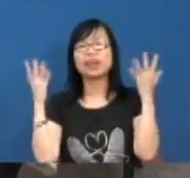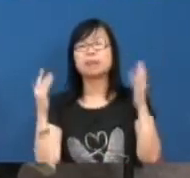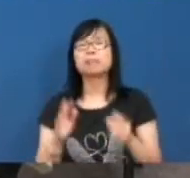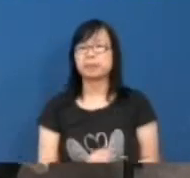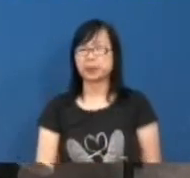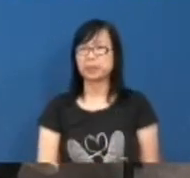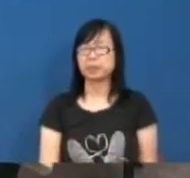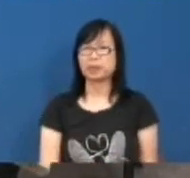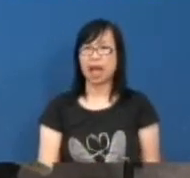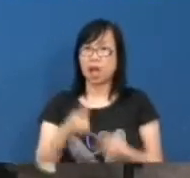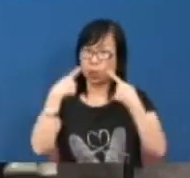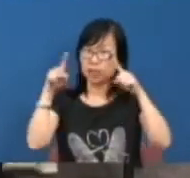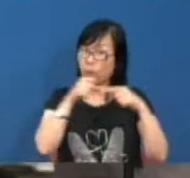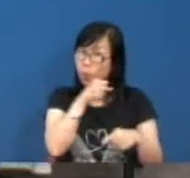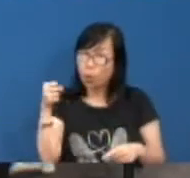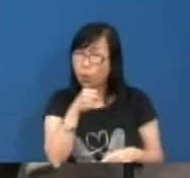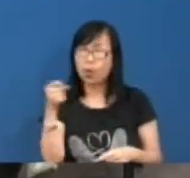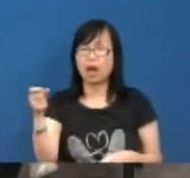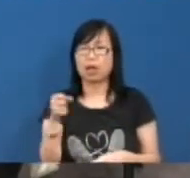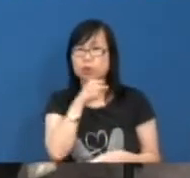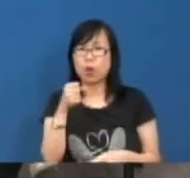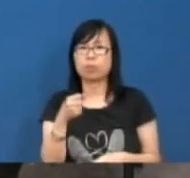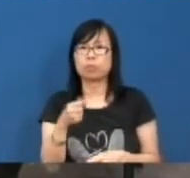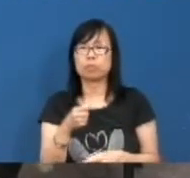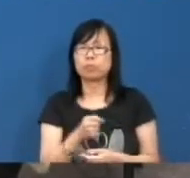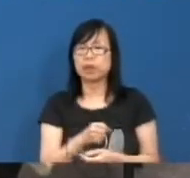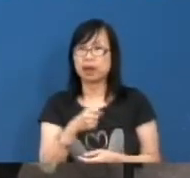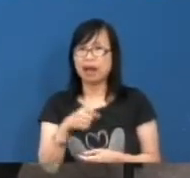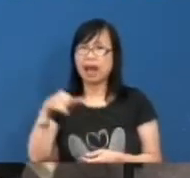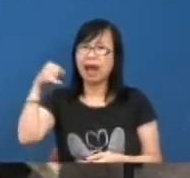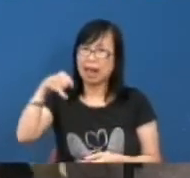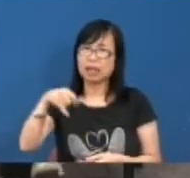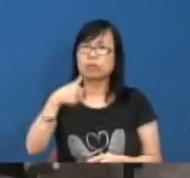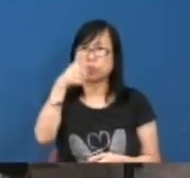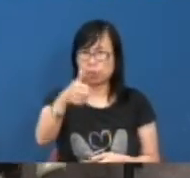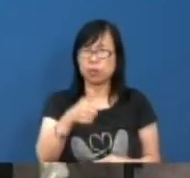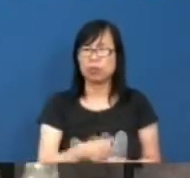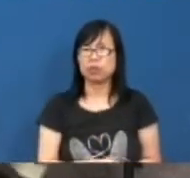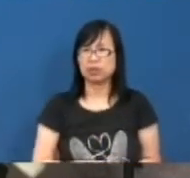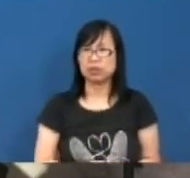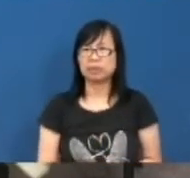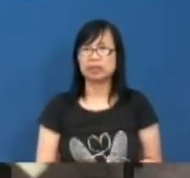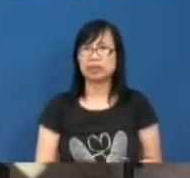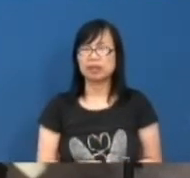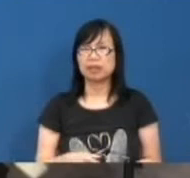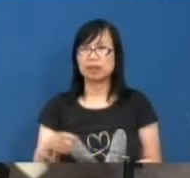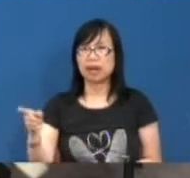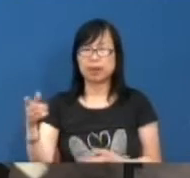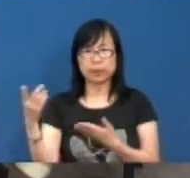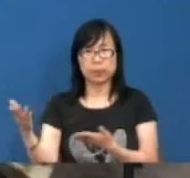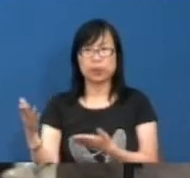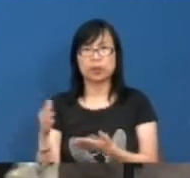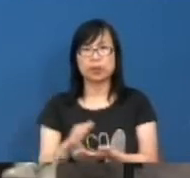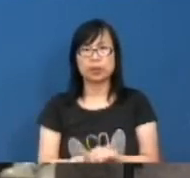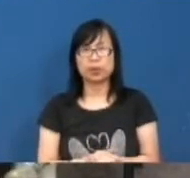好嘢，嗱，所以首歌咧真係。即係唱盡咧，其實下一段仲好聽嘅，因為咧係佢亦都就